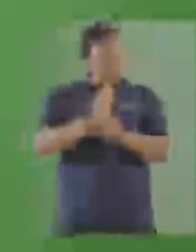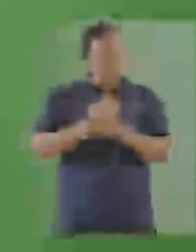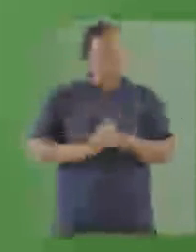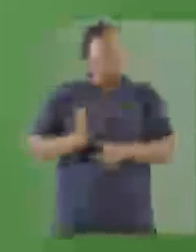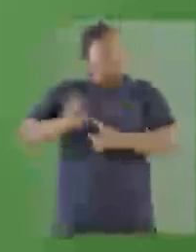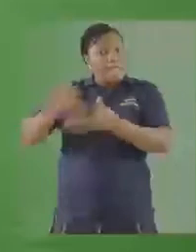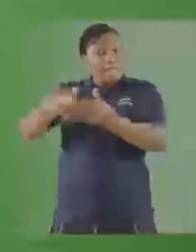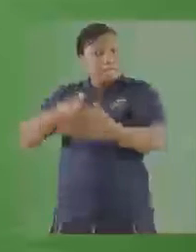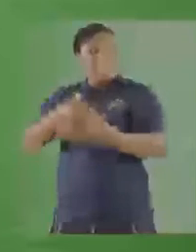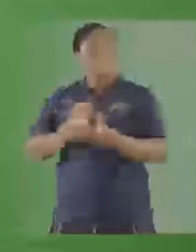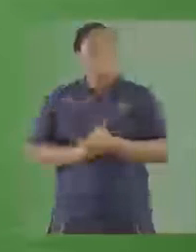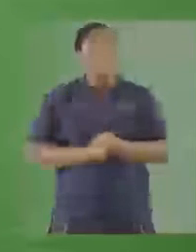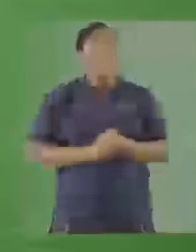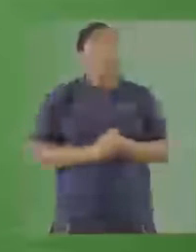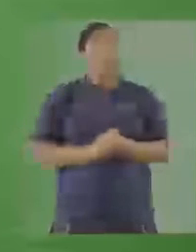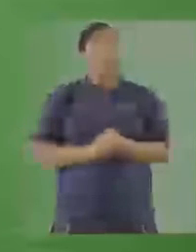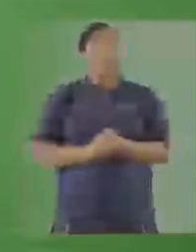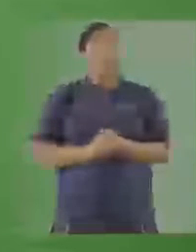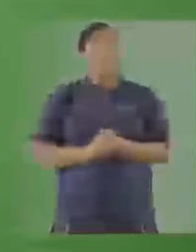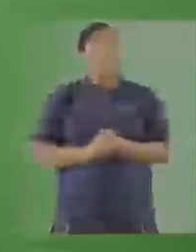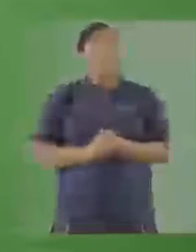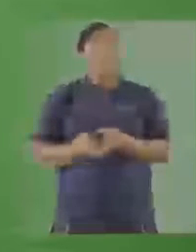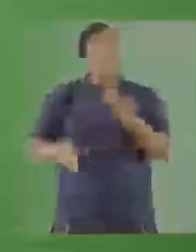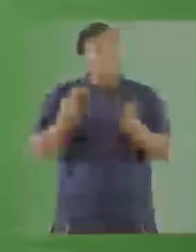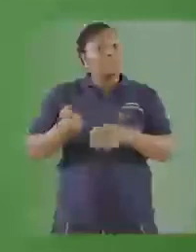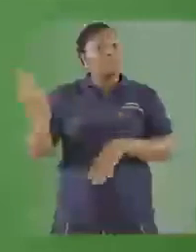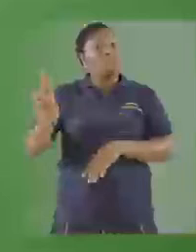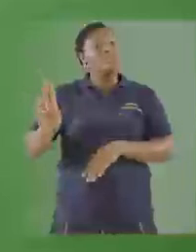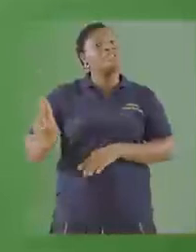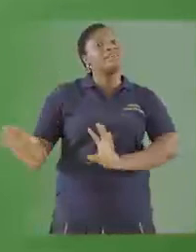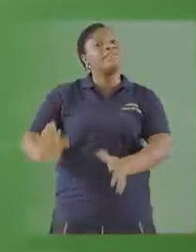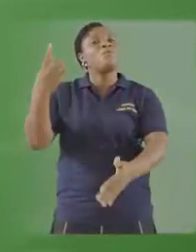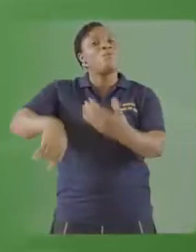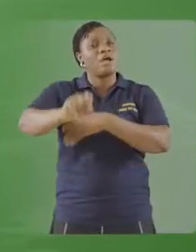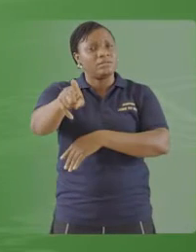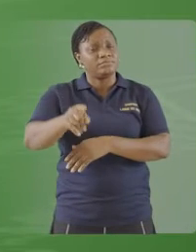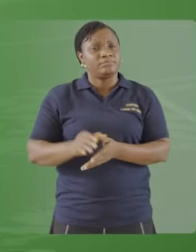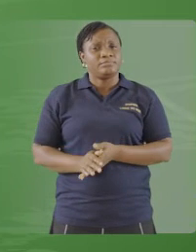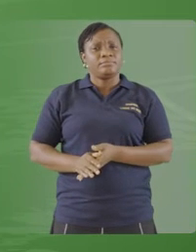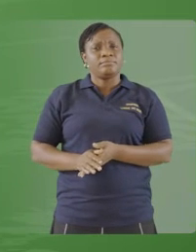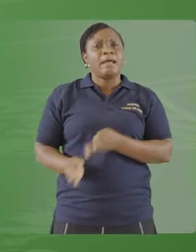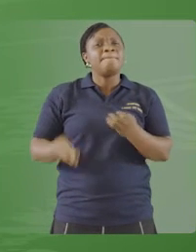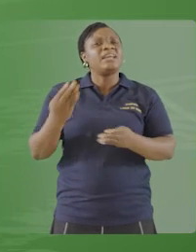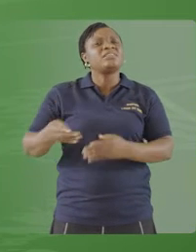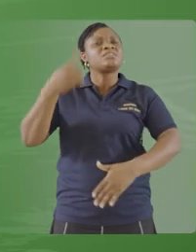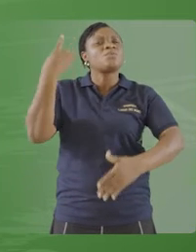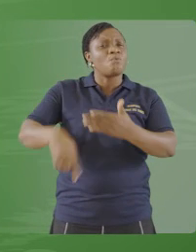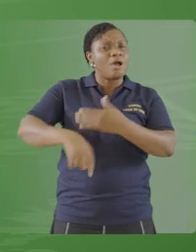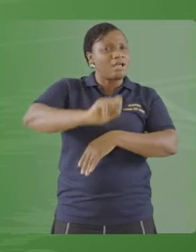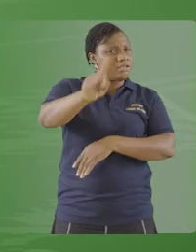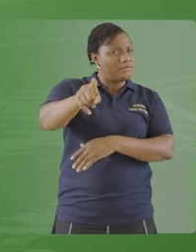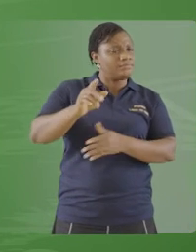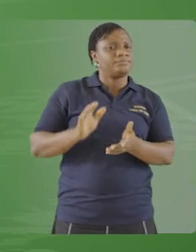Bien avant, quelle est l'utilité de la balance? La balance, qu'est-ce que